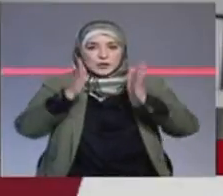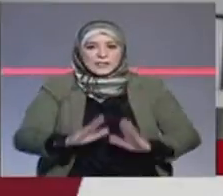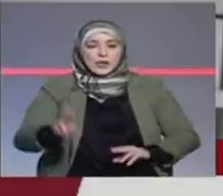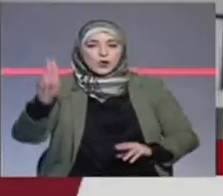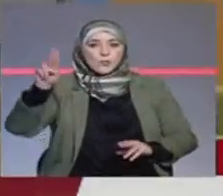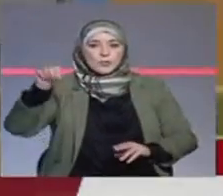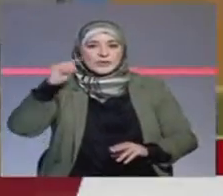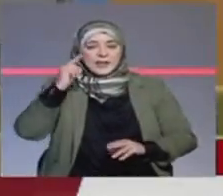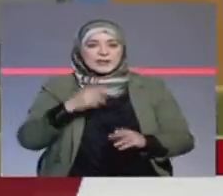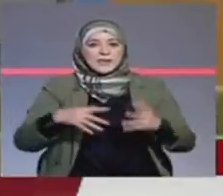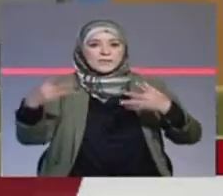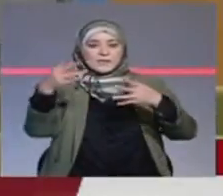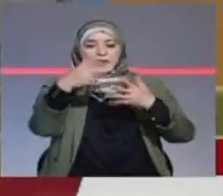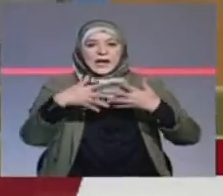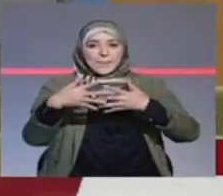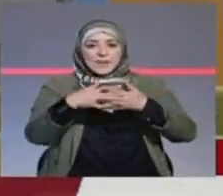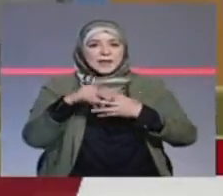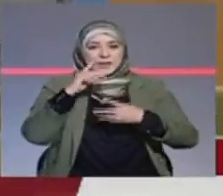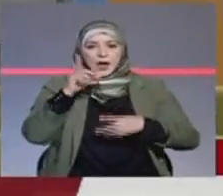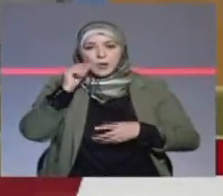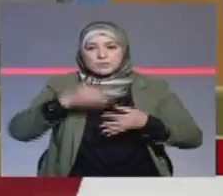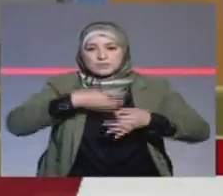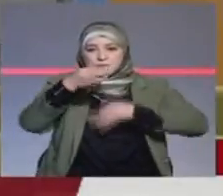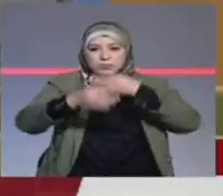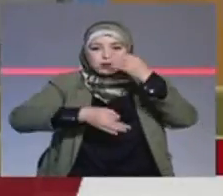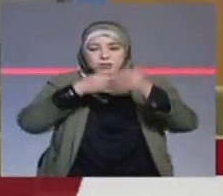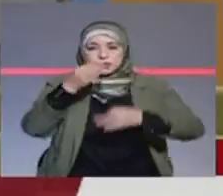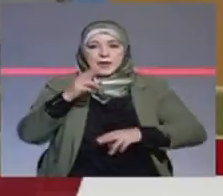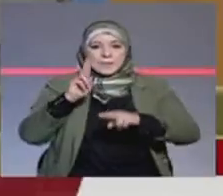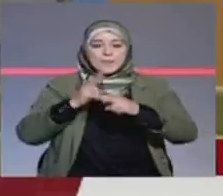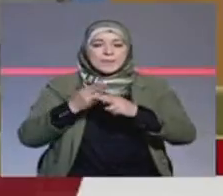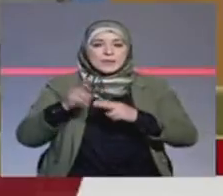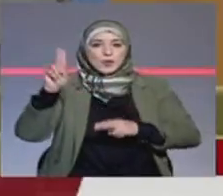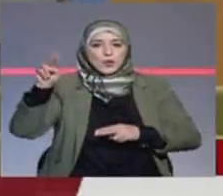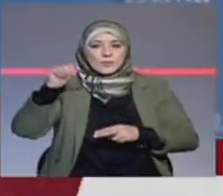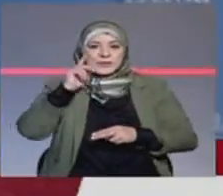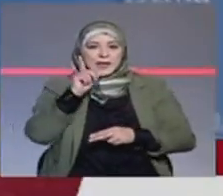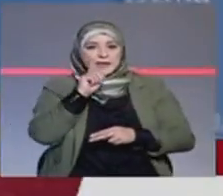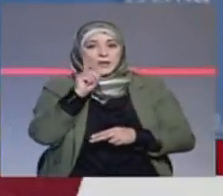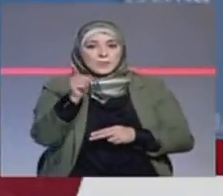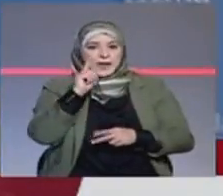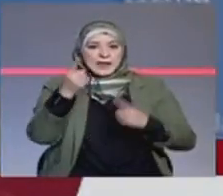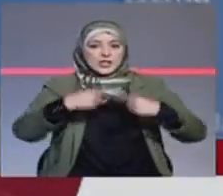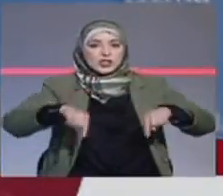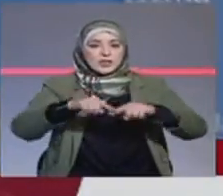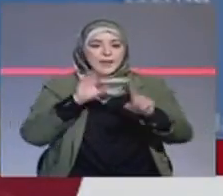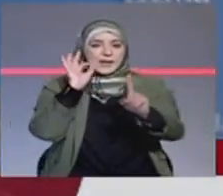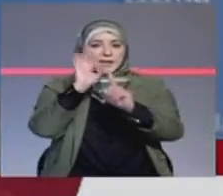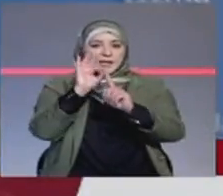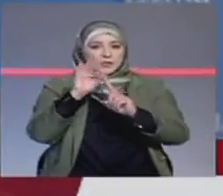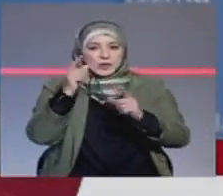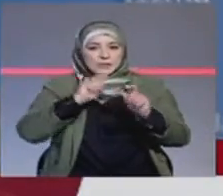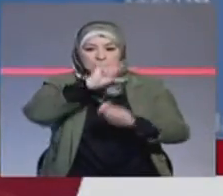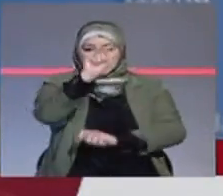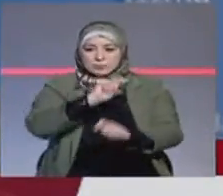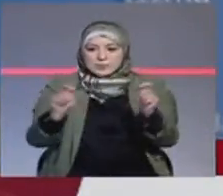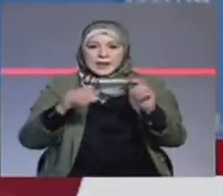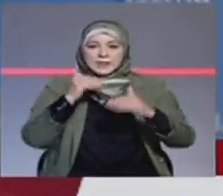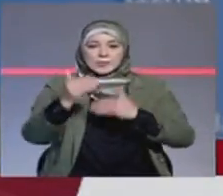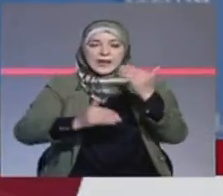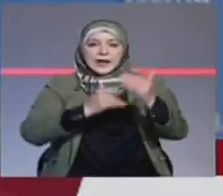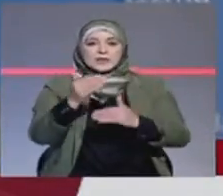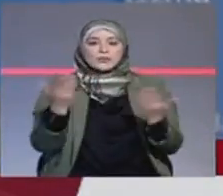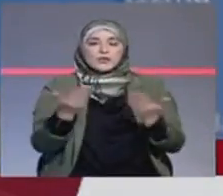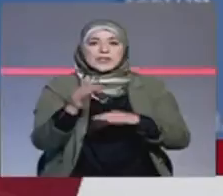المتحدة في نيويورك صرح المتحدث باسم المنظمة الأممية ستيفان دوجاريك أن الاجتماع يهدف إلى تقييم التقدم المحرز